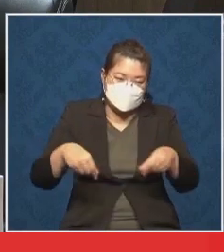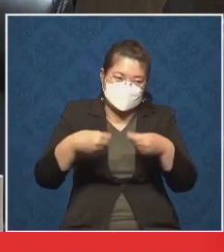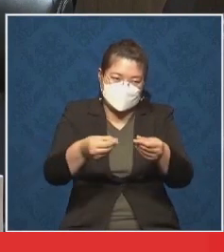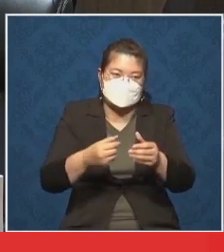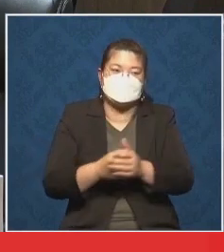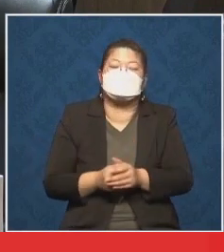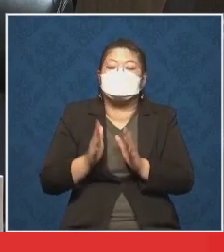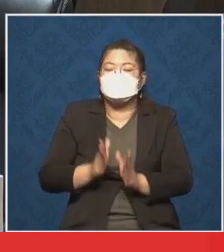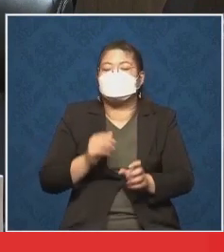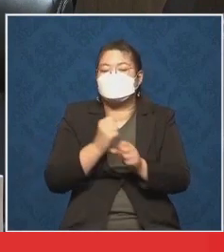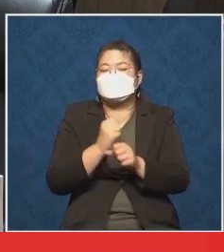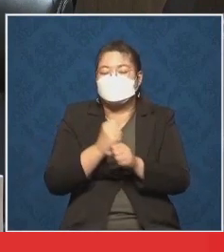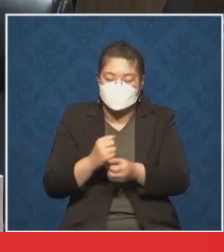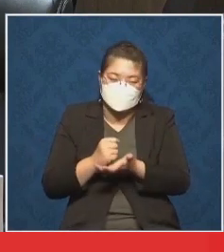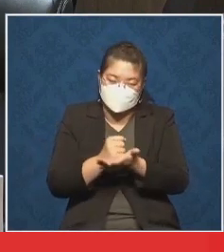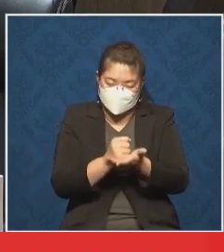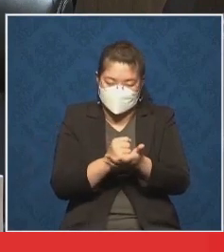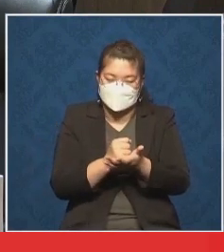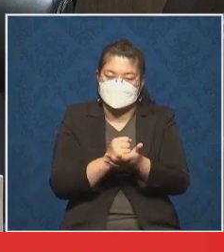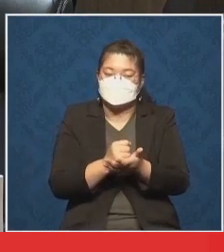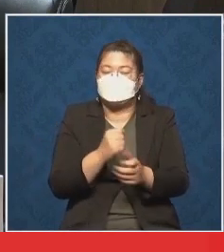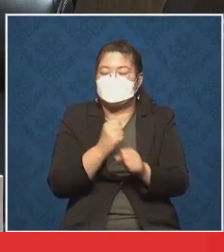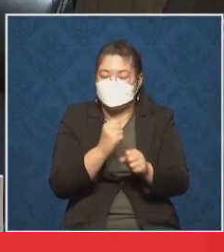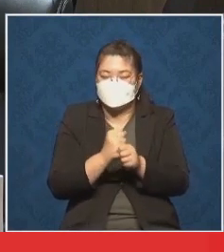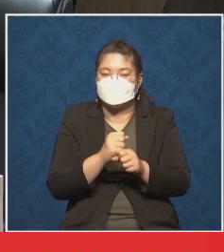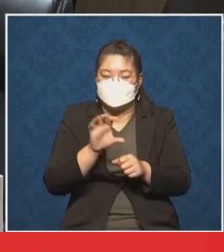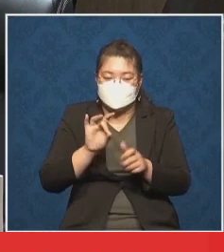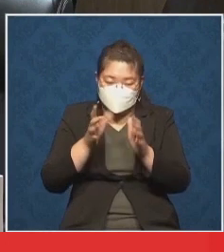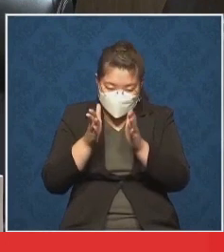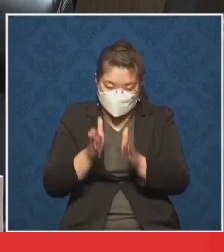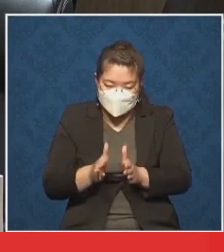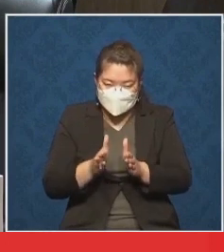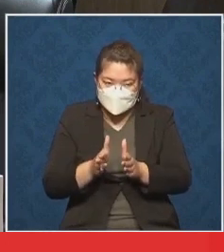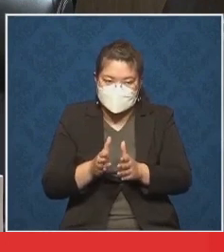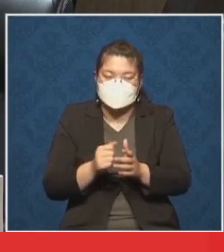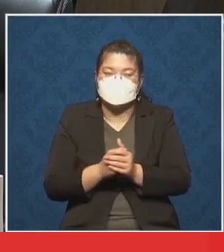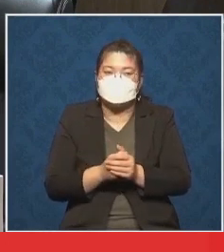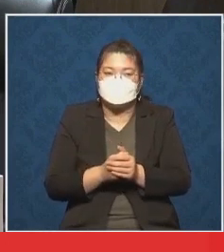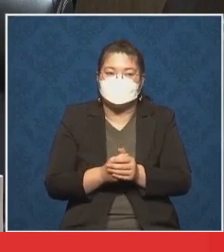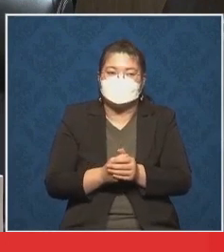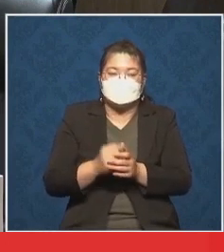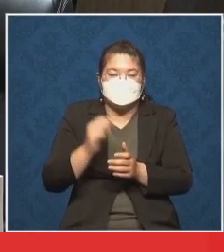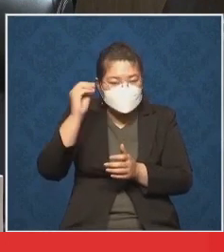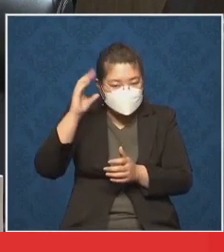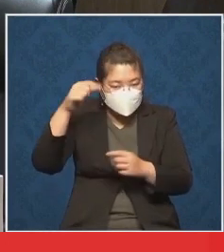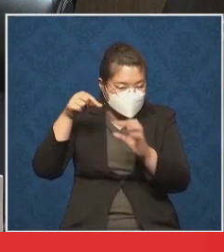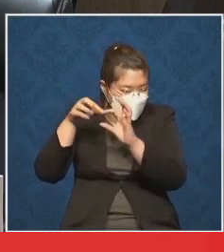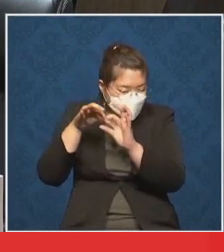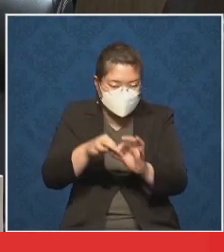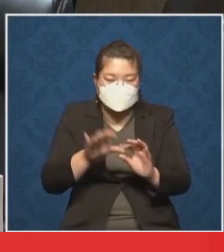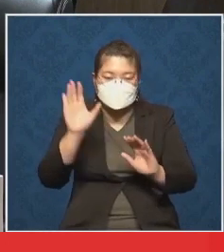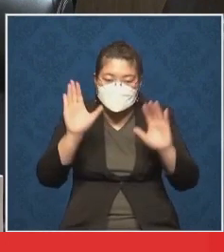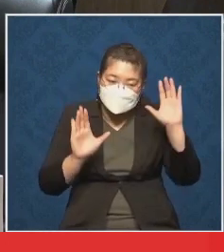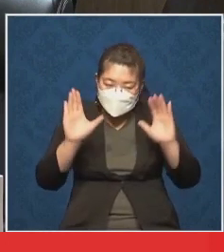ผู้ช่วยดำเนินการมีอยู่8คนนะครับก็ทั้ง8คนเนี่ยจะต้องรับรู้เรื่องประชาธิปไตยเรื่องการทำงานในสภา